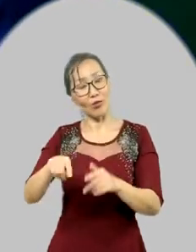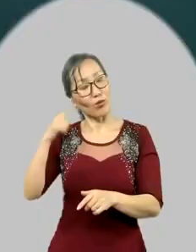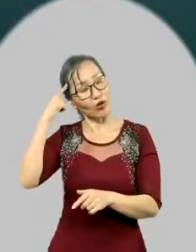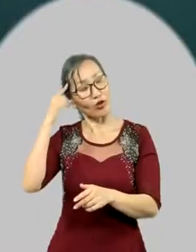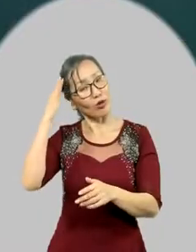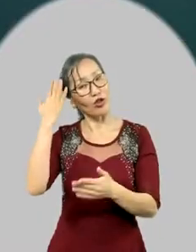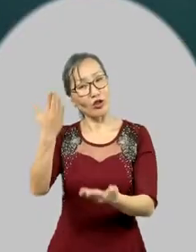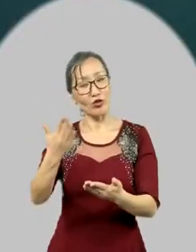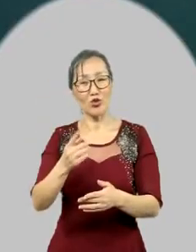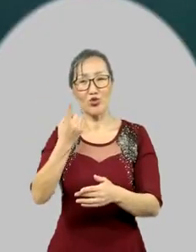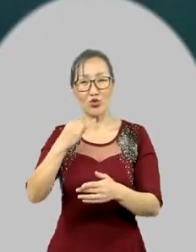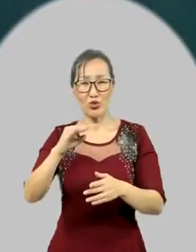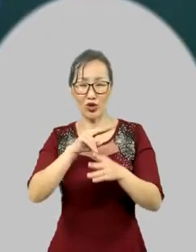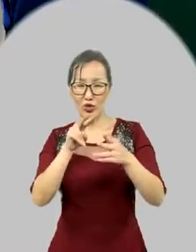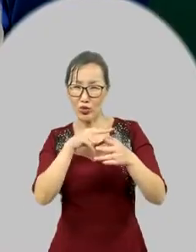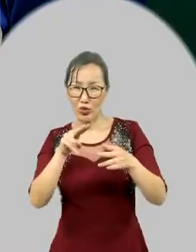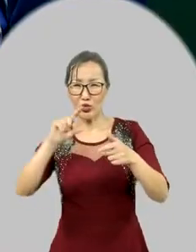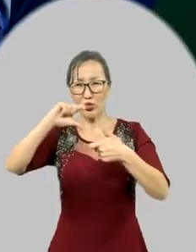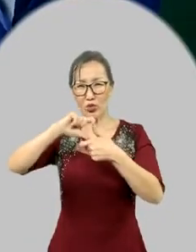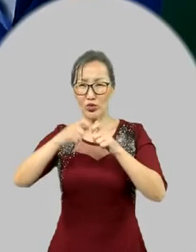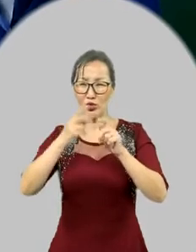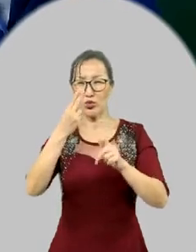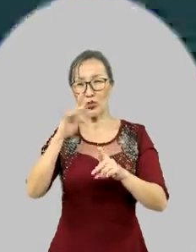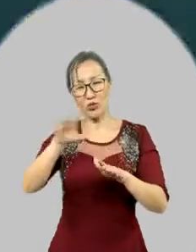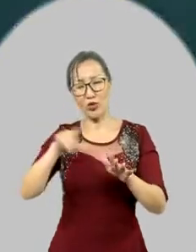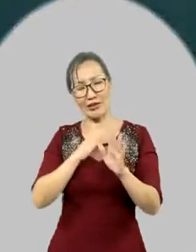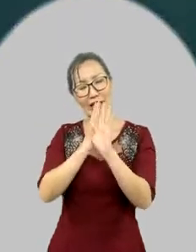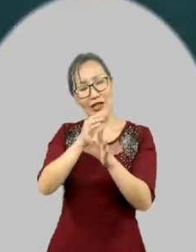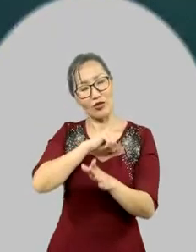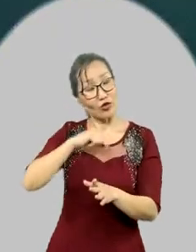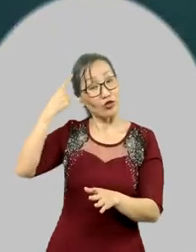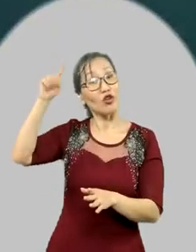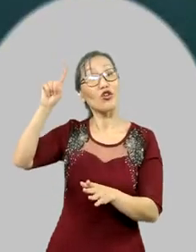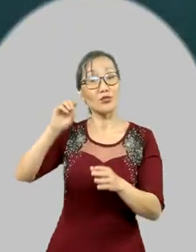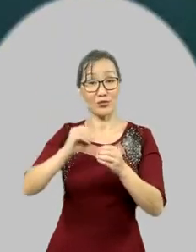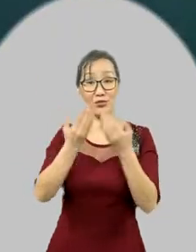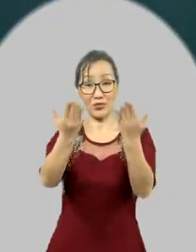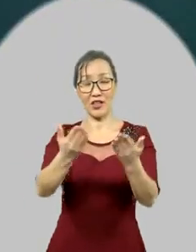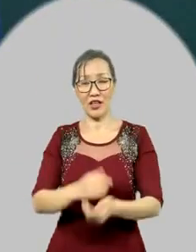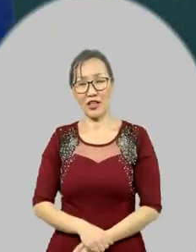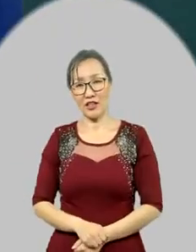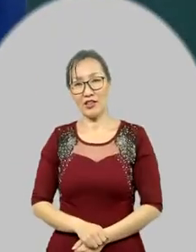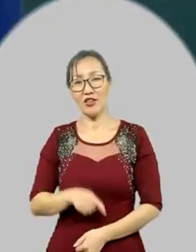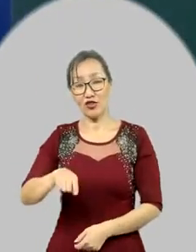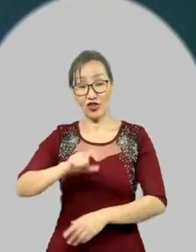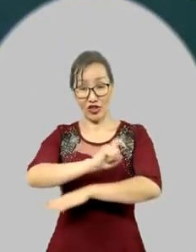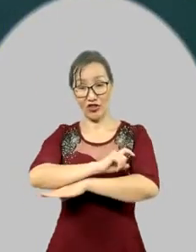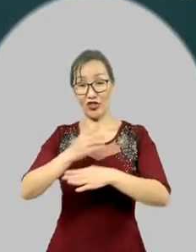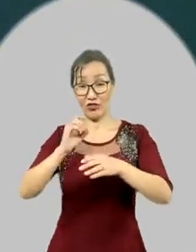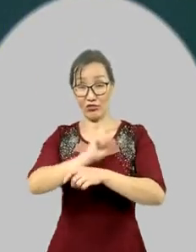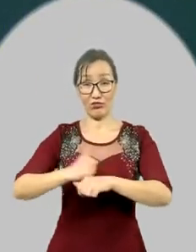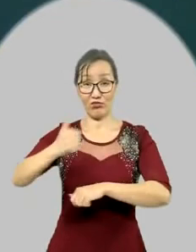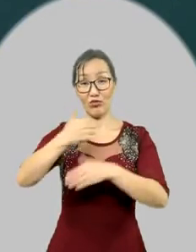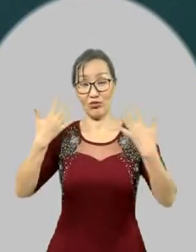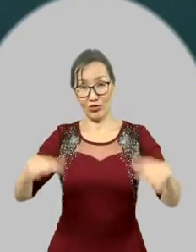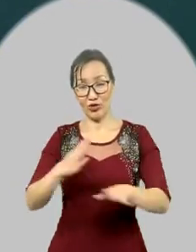зүй тогтол ашиглан тоо болон дүрсийн дараалал зохиогоорой. За, ингээд өнөөдрийн хичээл маань өндөрлж байна.